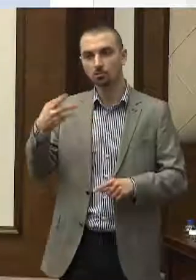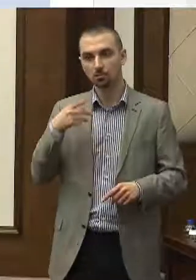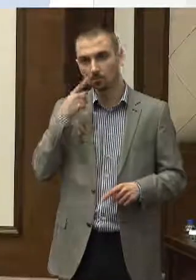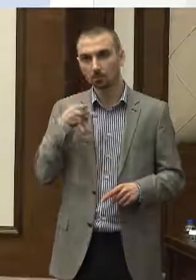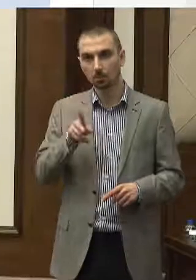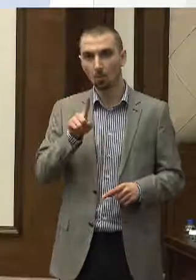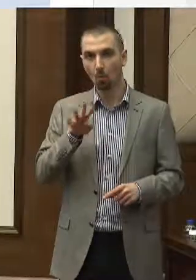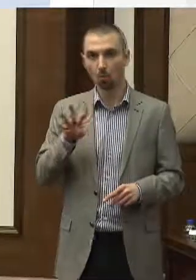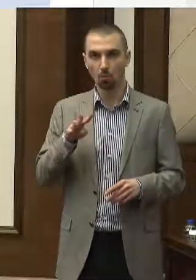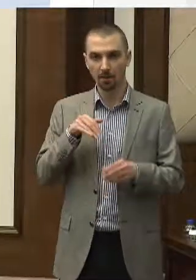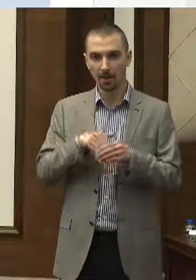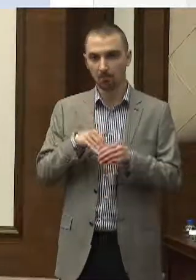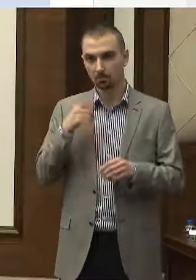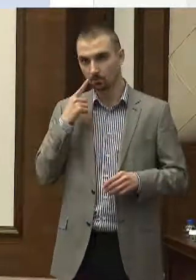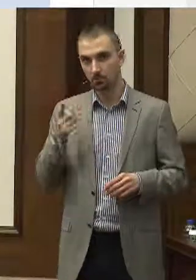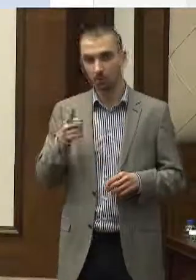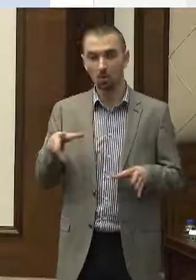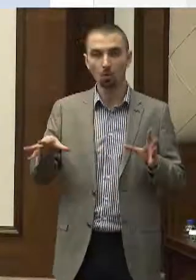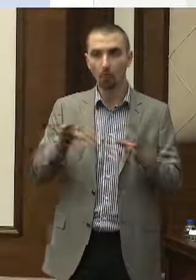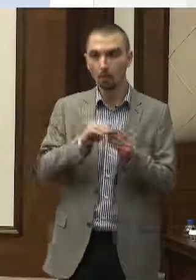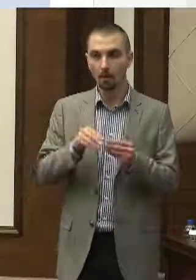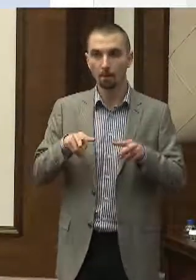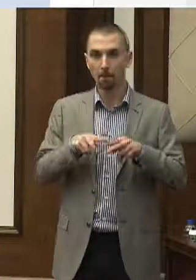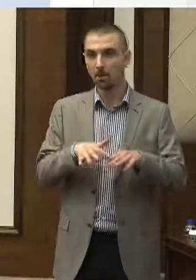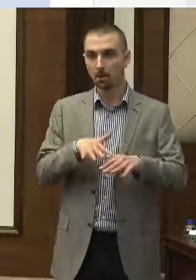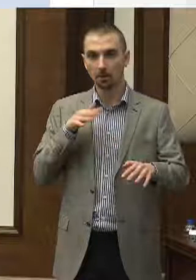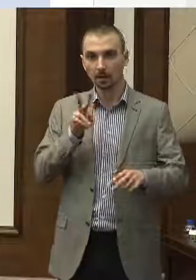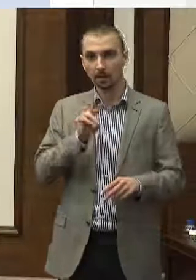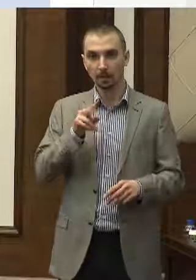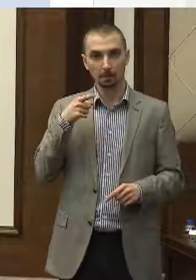2014 seçimlerinde. Toplam meclis üyesi sayımız